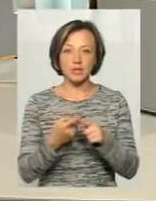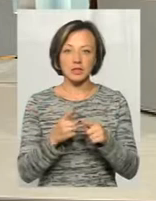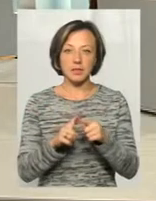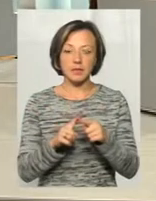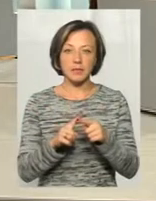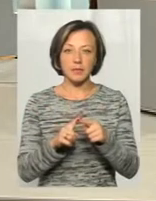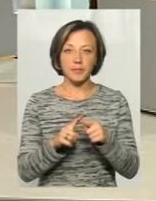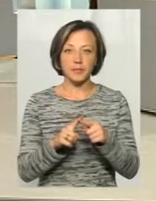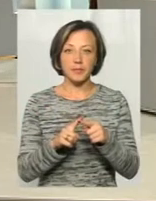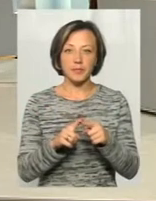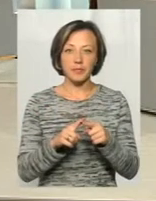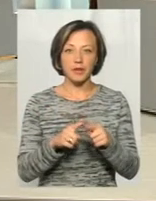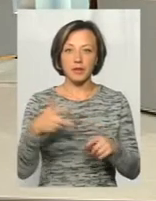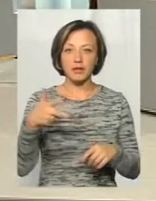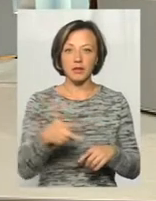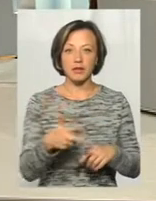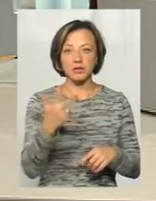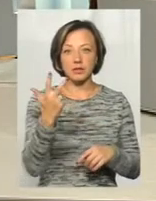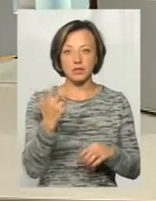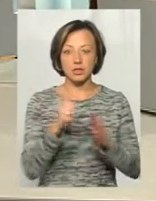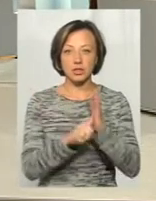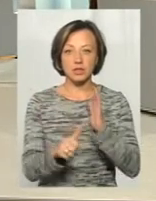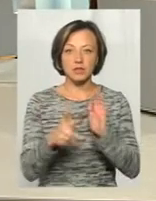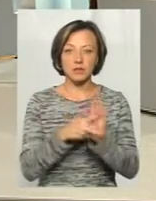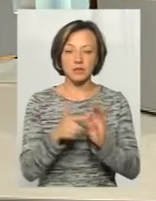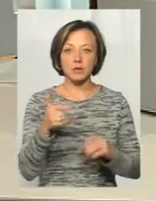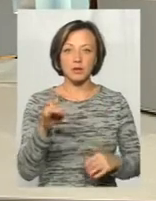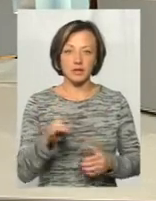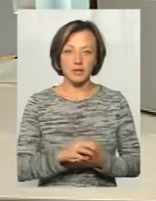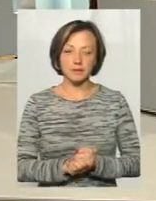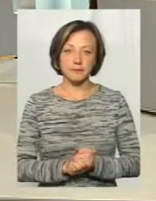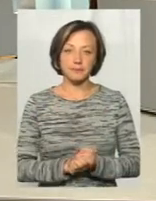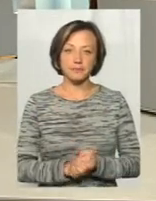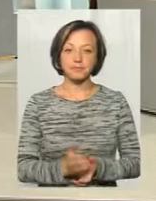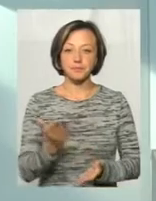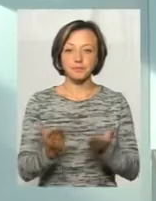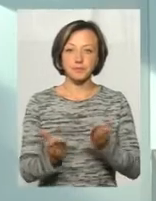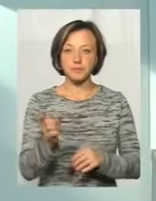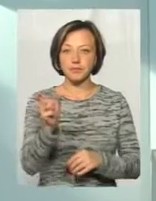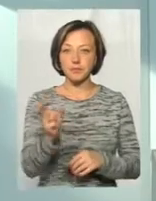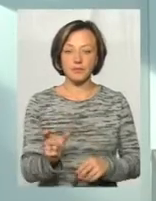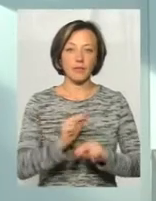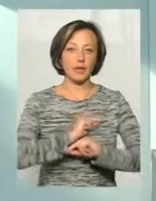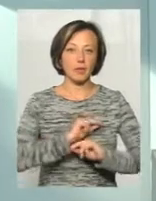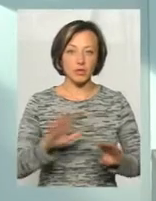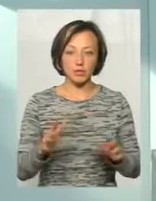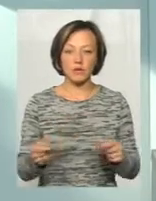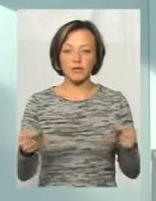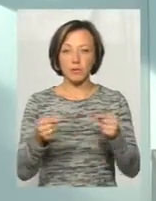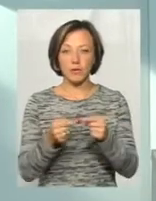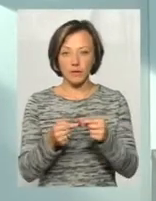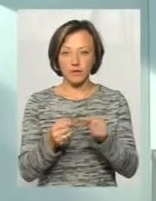сума дорівнювати 3 368 гривень. Тобто, якщо громадянин не працює, то, відповідно,